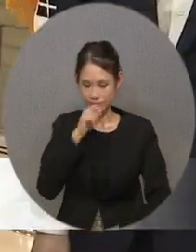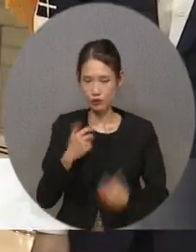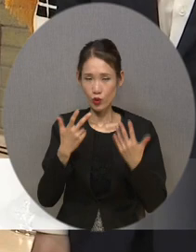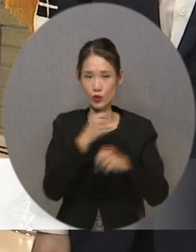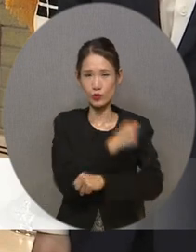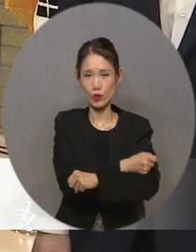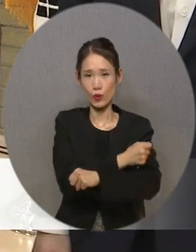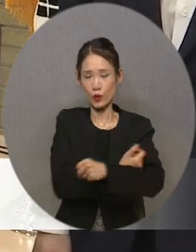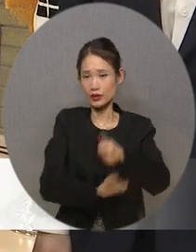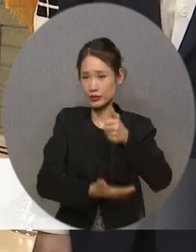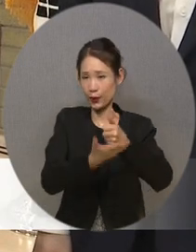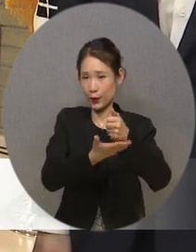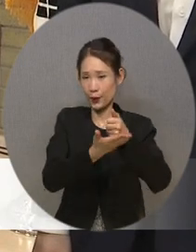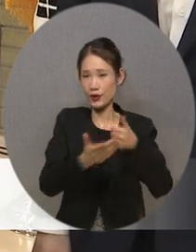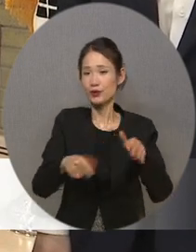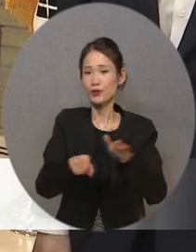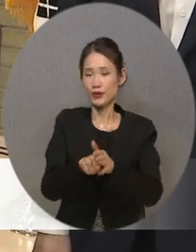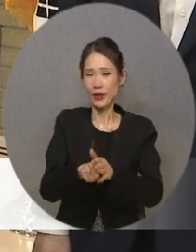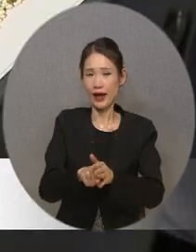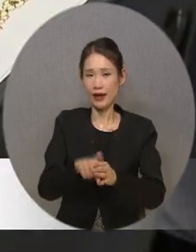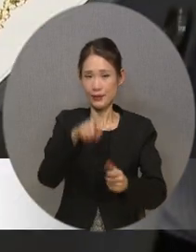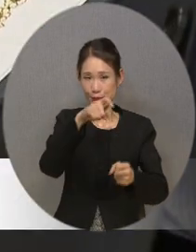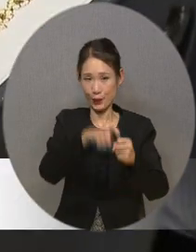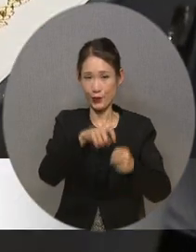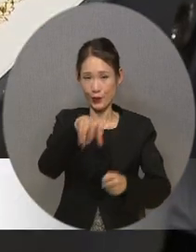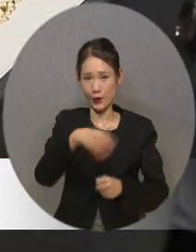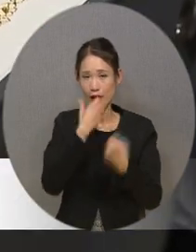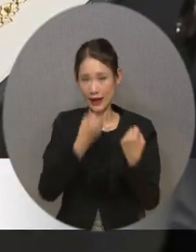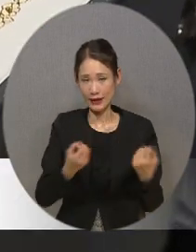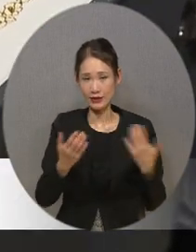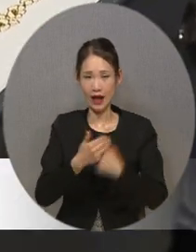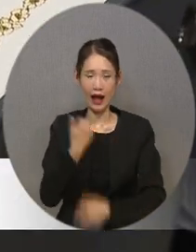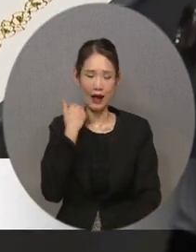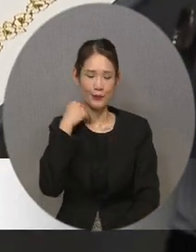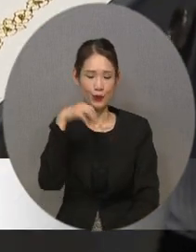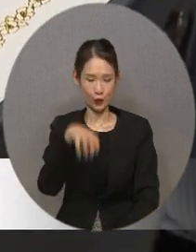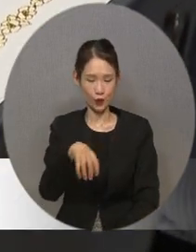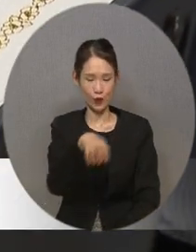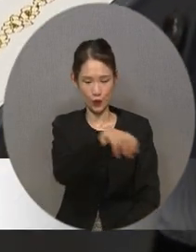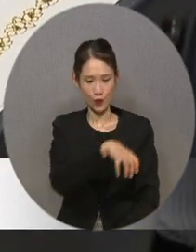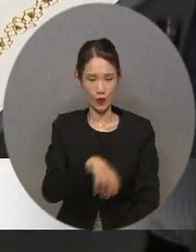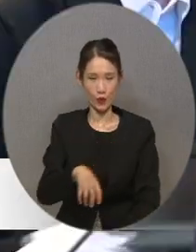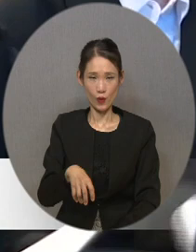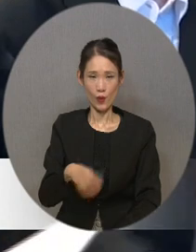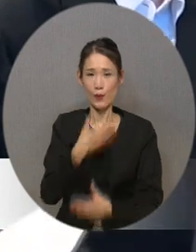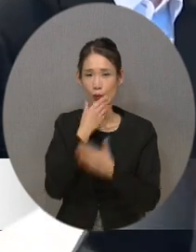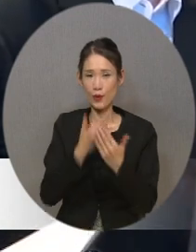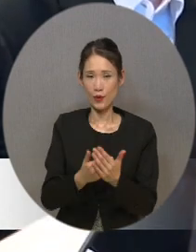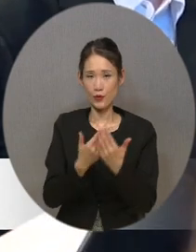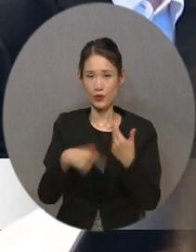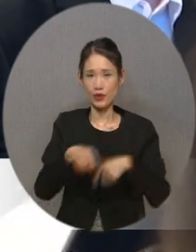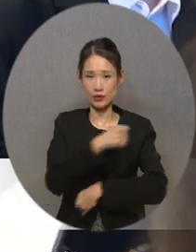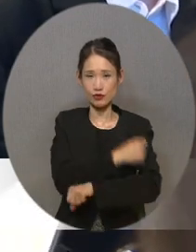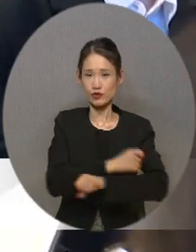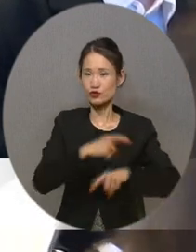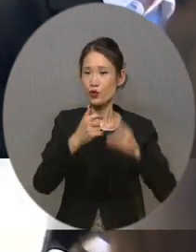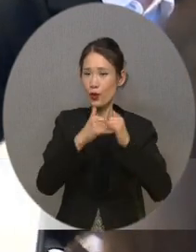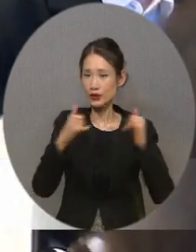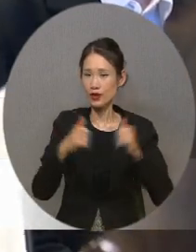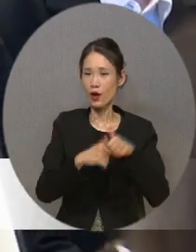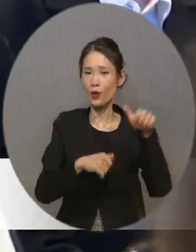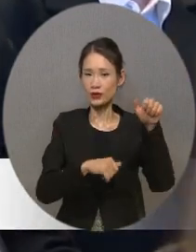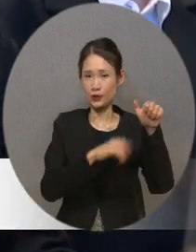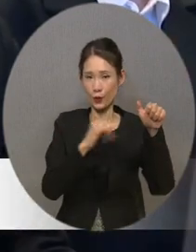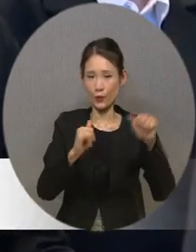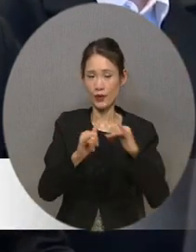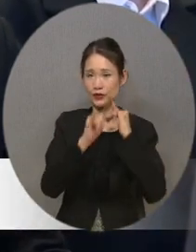노고를 격려하기에 마련된 이번 행사는 보이지 않는 곳에서 묵묵히 지역사회 복지신계에 힘써온 유공자 55명에게